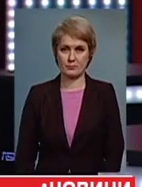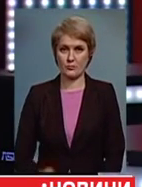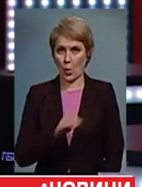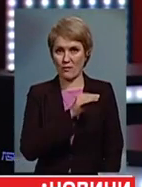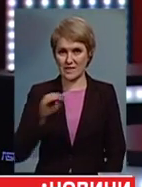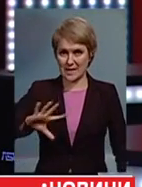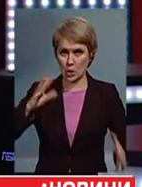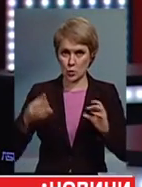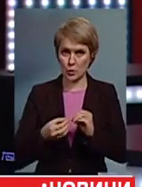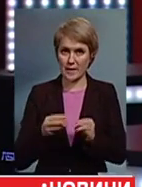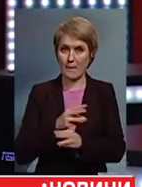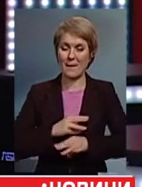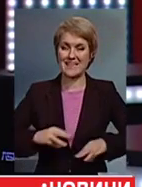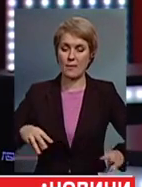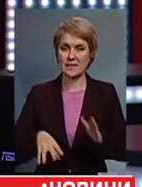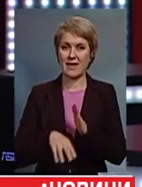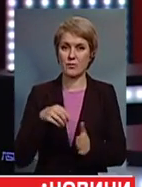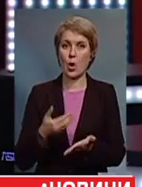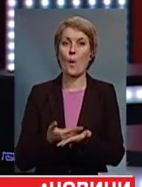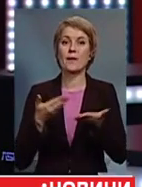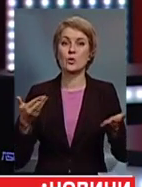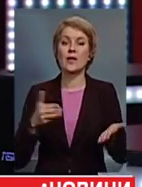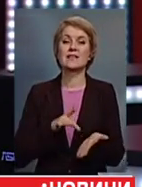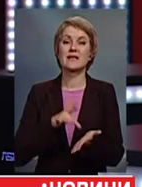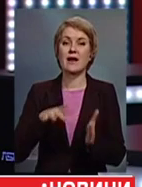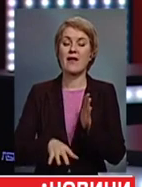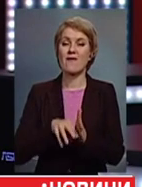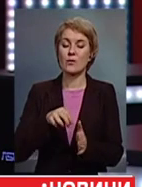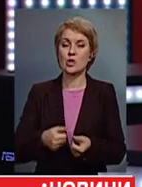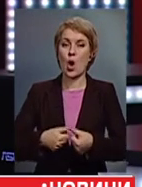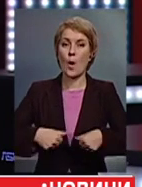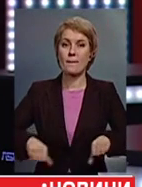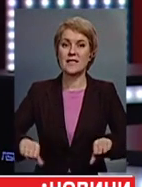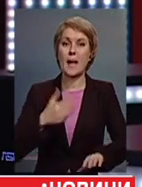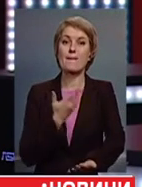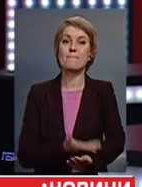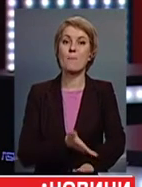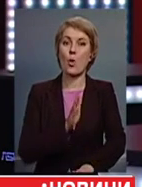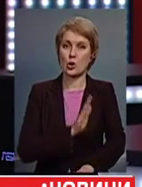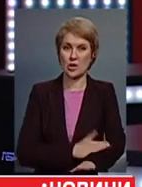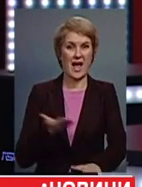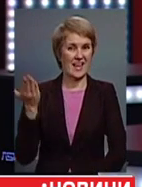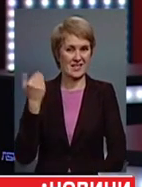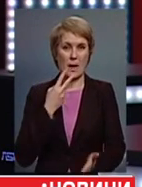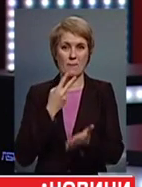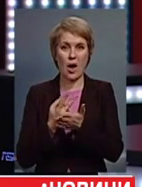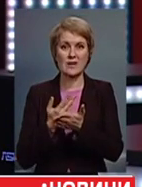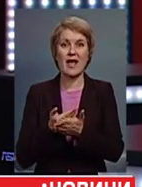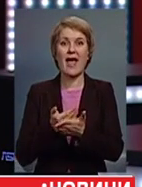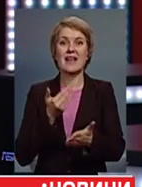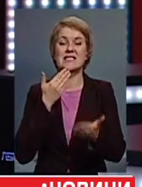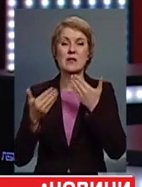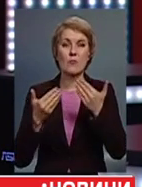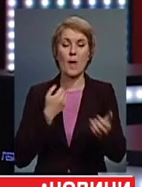Офіційні результати парламентських виборів оприлюднила Центральна виборча комісія Польщі. Як і показували раніше, екзит-поли перемогла партія